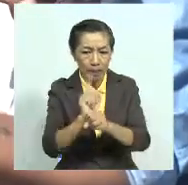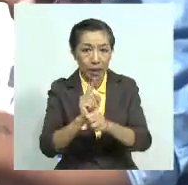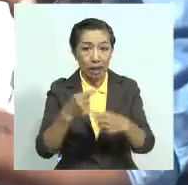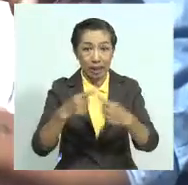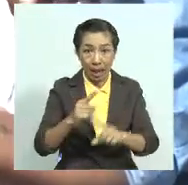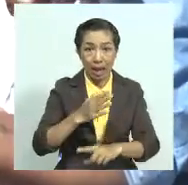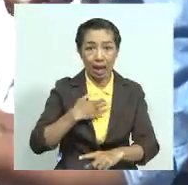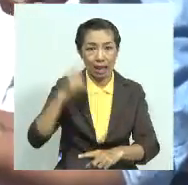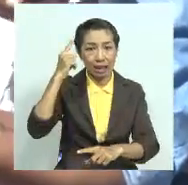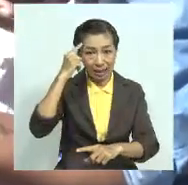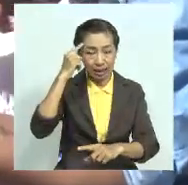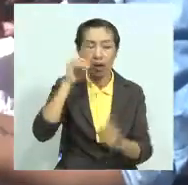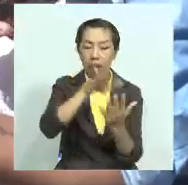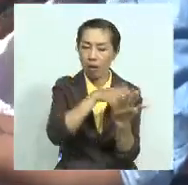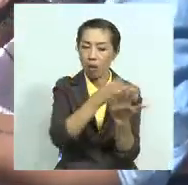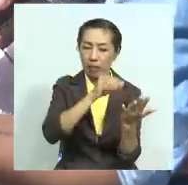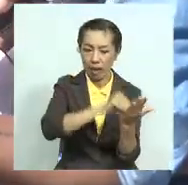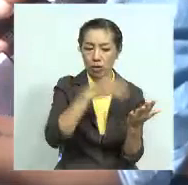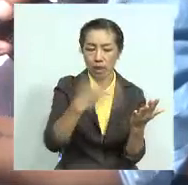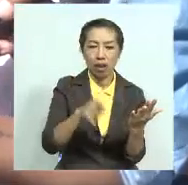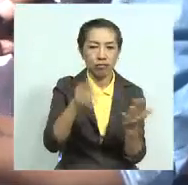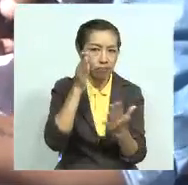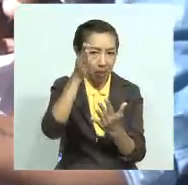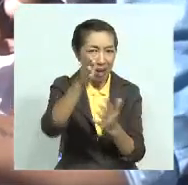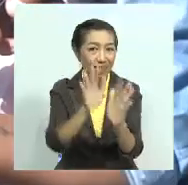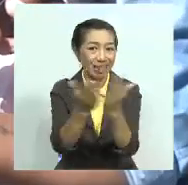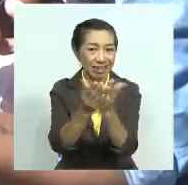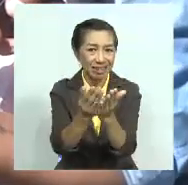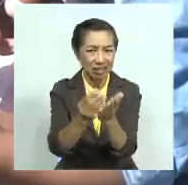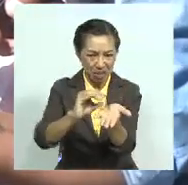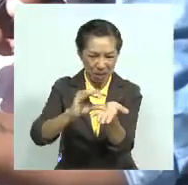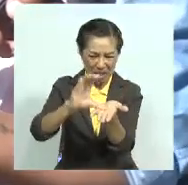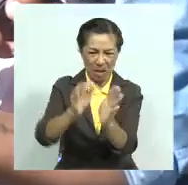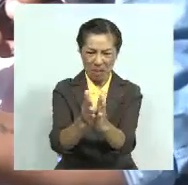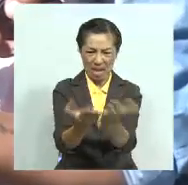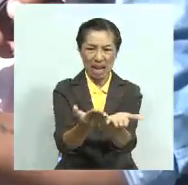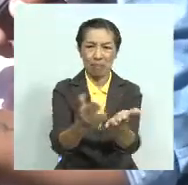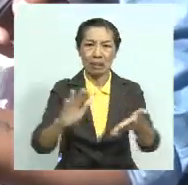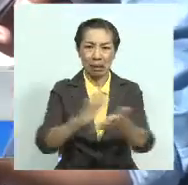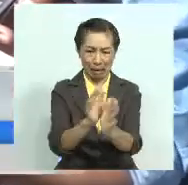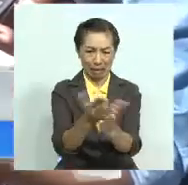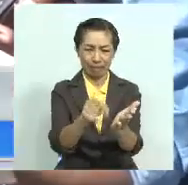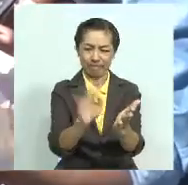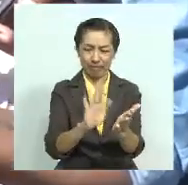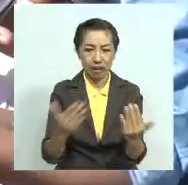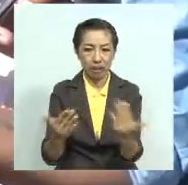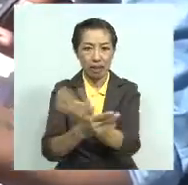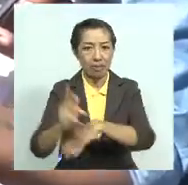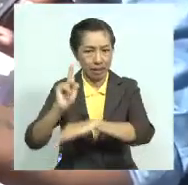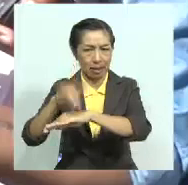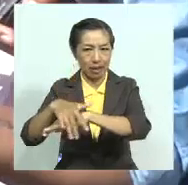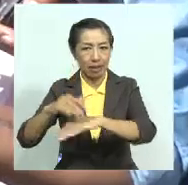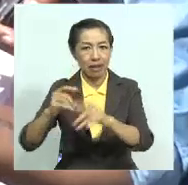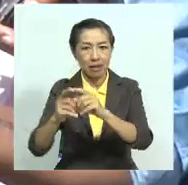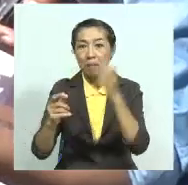คิดมีอยู่แล้วว่าจะให้เป็นอิเล็กทรอนิกส์บุ๊กมากขึ้นหรือสามารถที่จะโหลดหนังสือลง